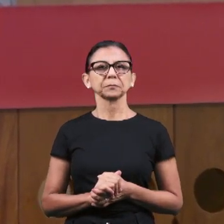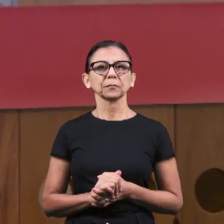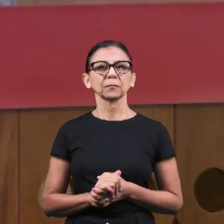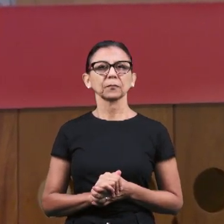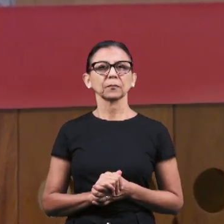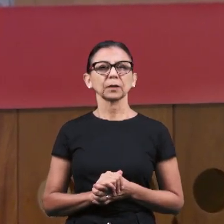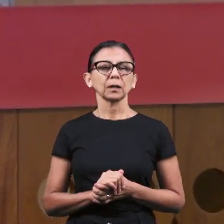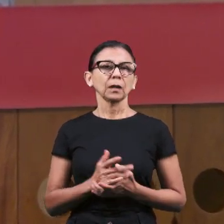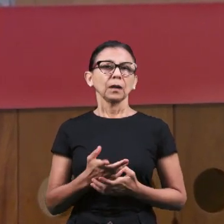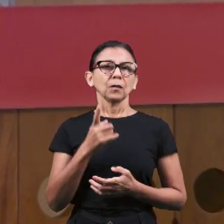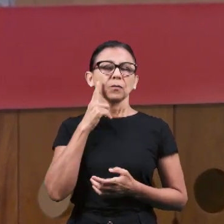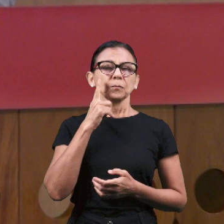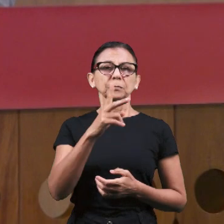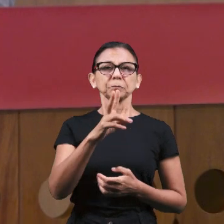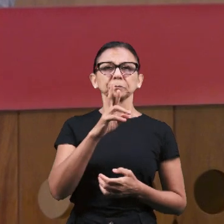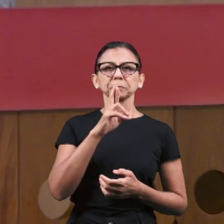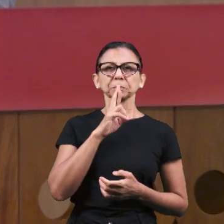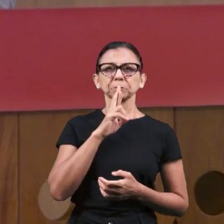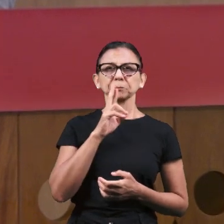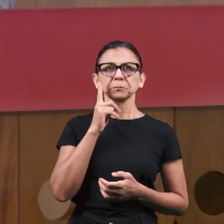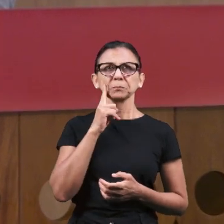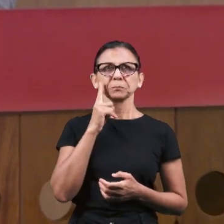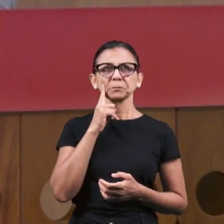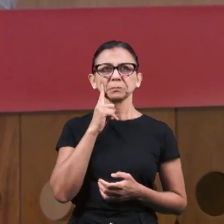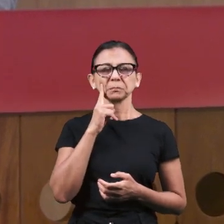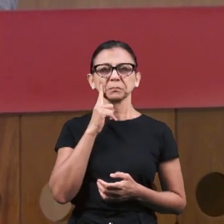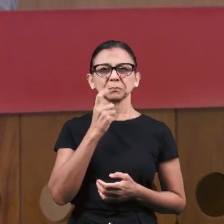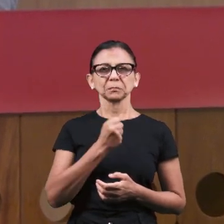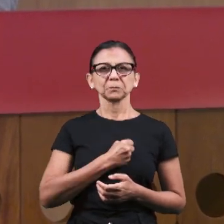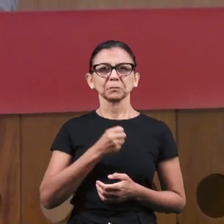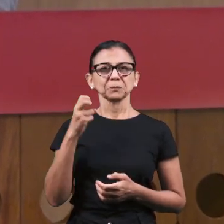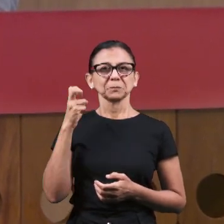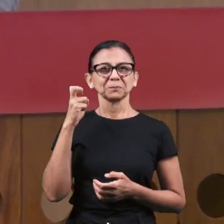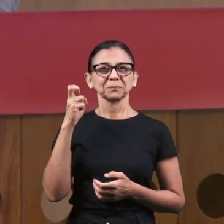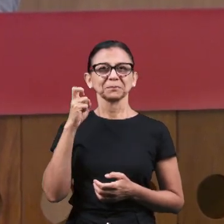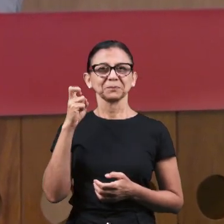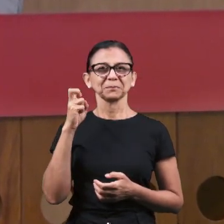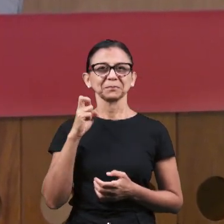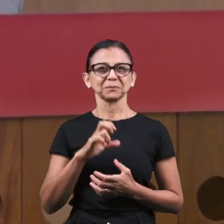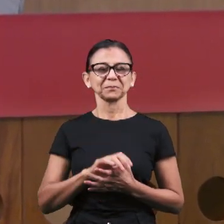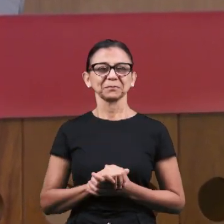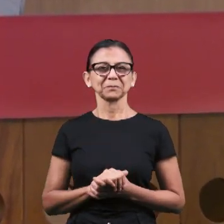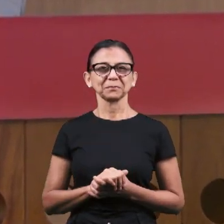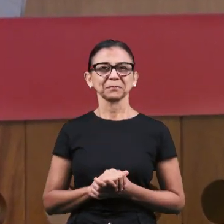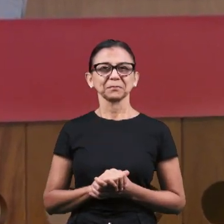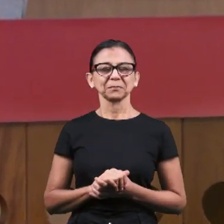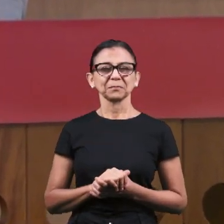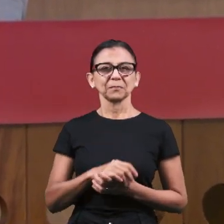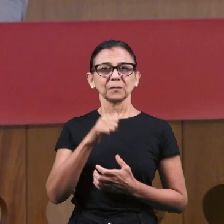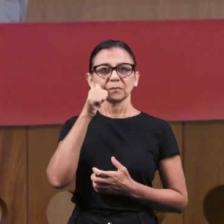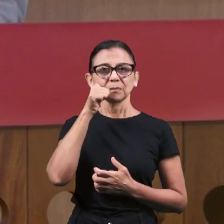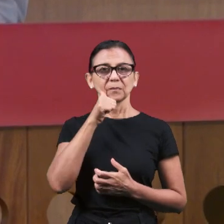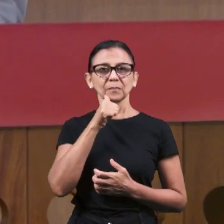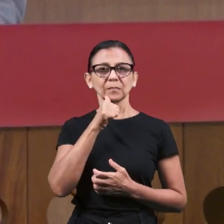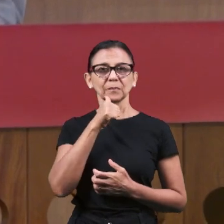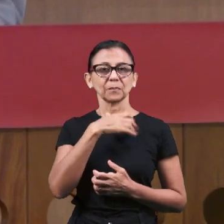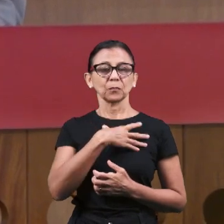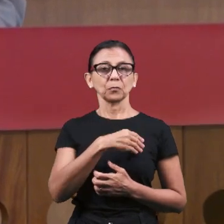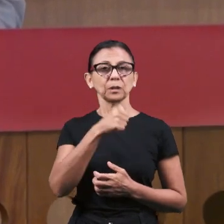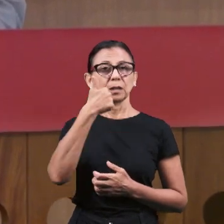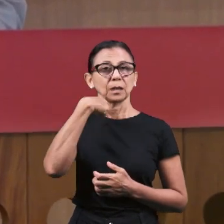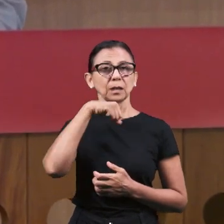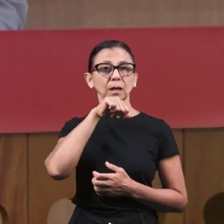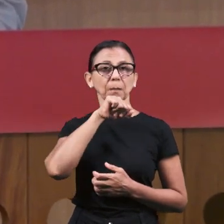celui qui va nous donner la réponse, c'est notre sœur Gabrielle. Gabrielle va répondre avec sa mère. Gabrielle est un